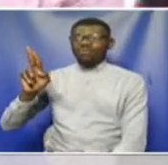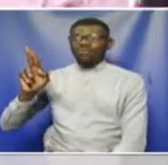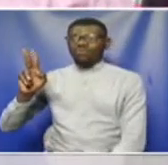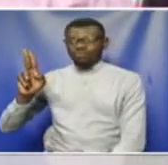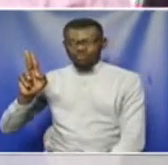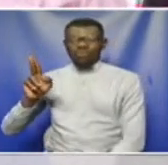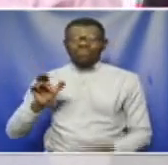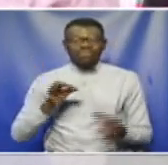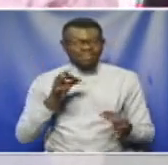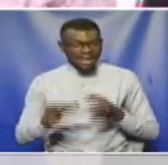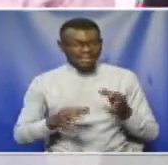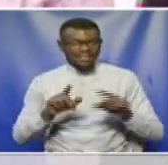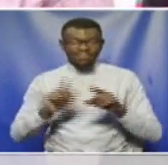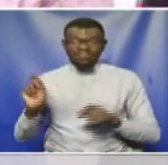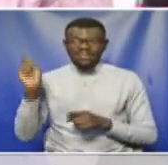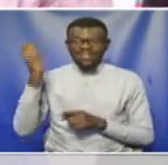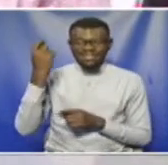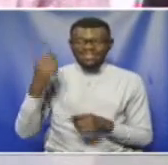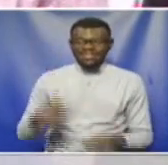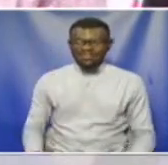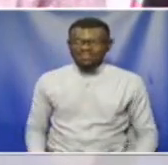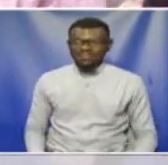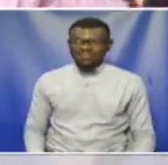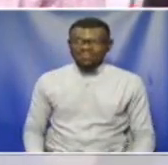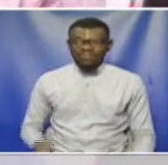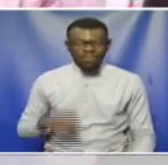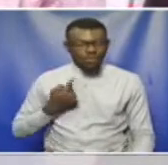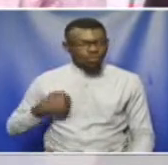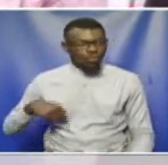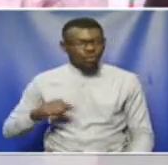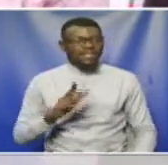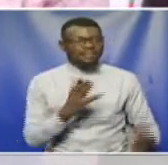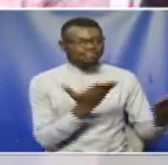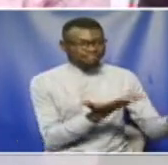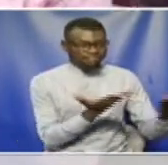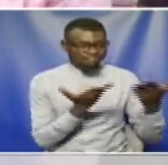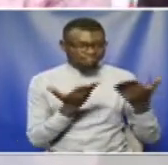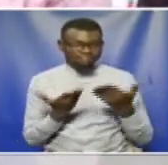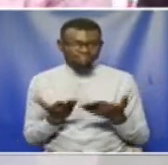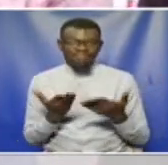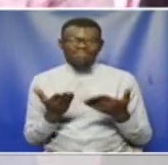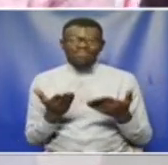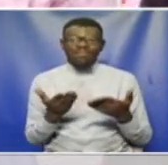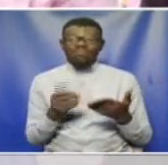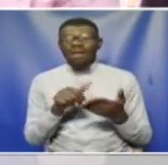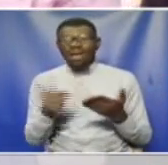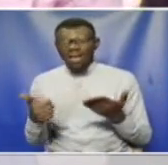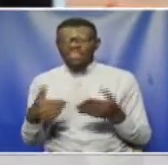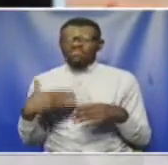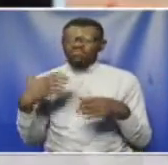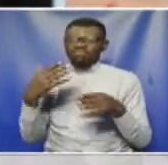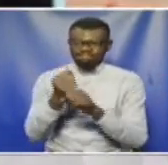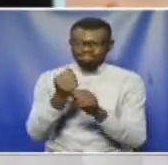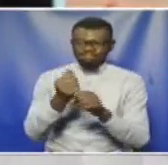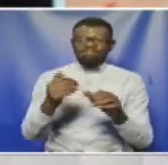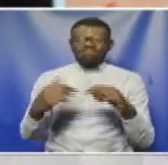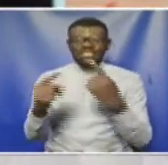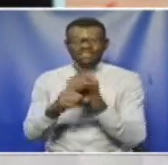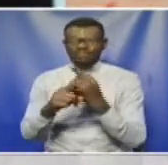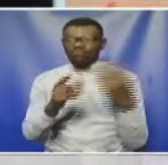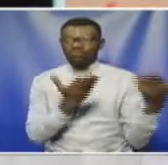country. We extend our invitation to other well-wishers out there.